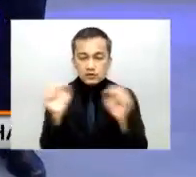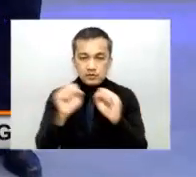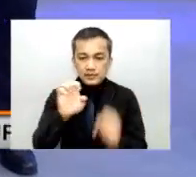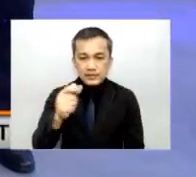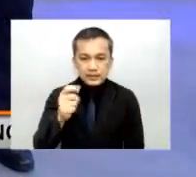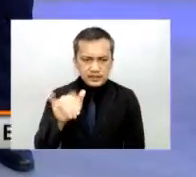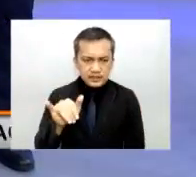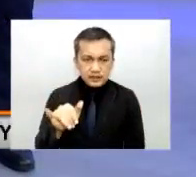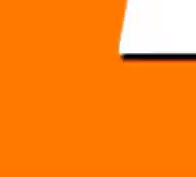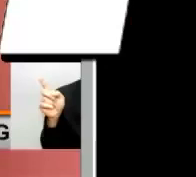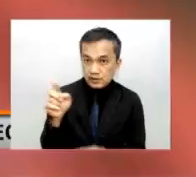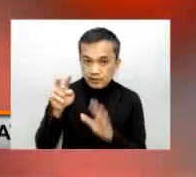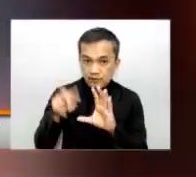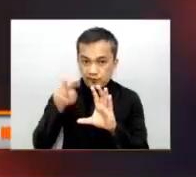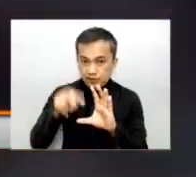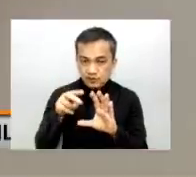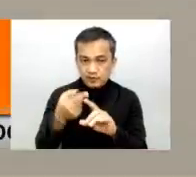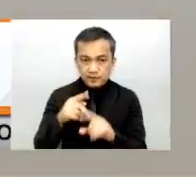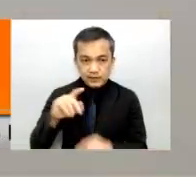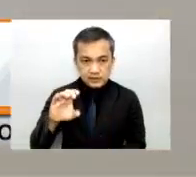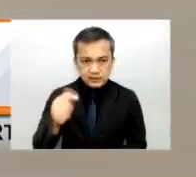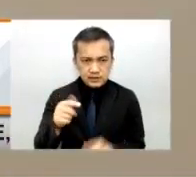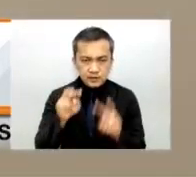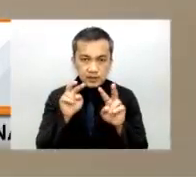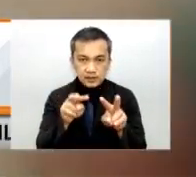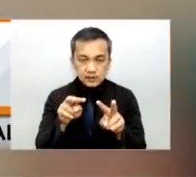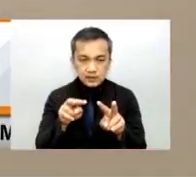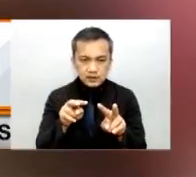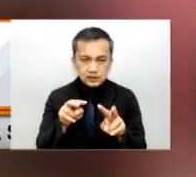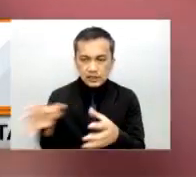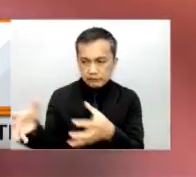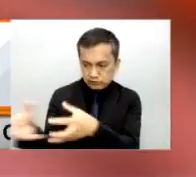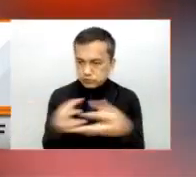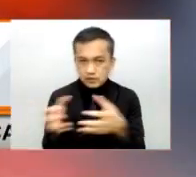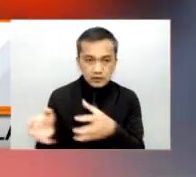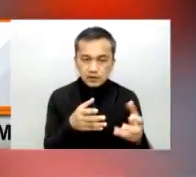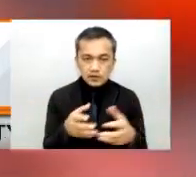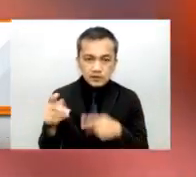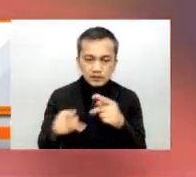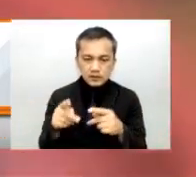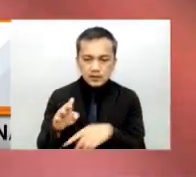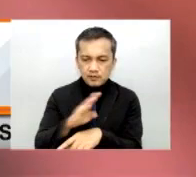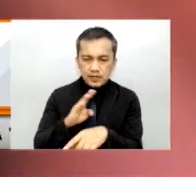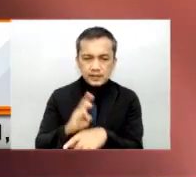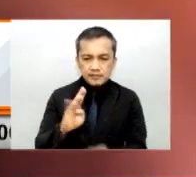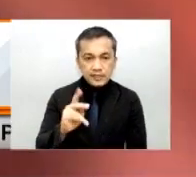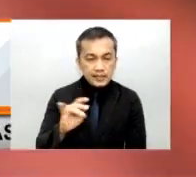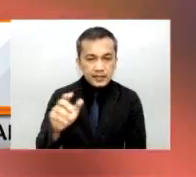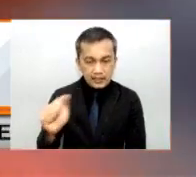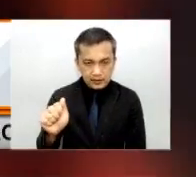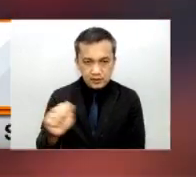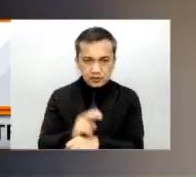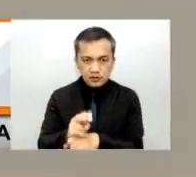ito mula sa Philippine Coast Guard, makikitang inililika sa mga residente sa bayan ng Bakara. Gumagamit na ng